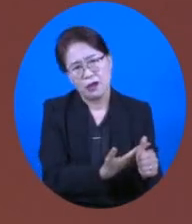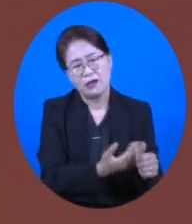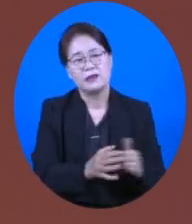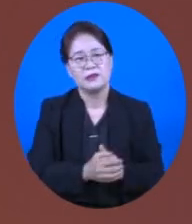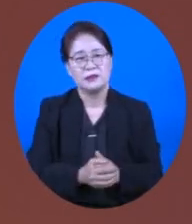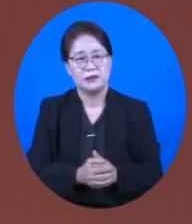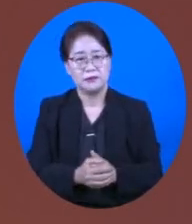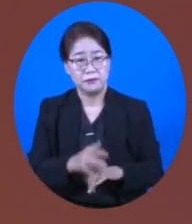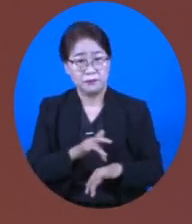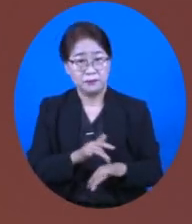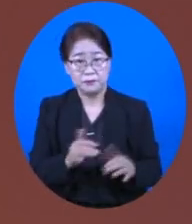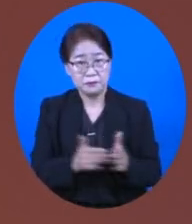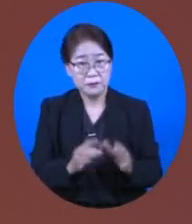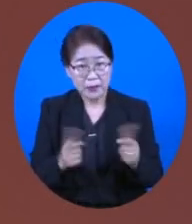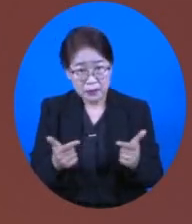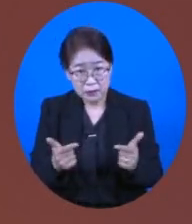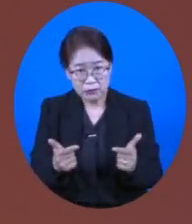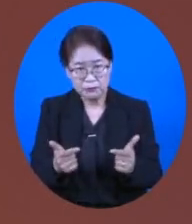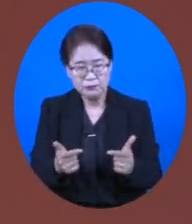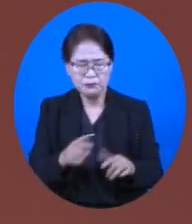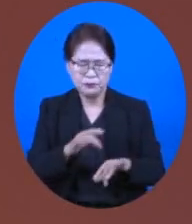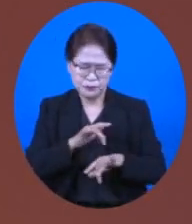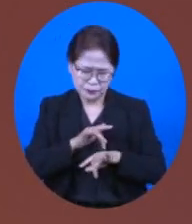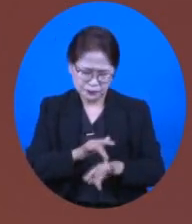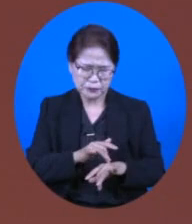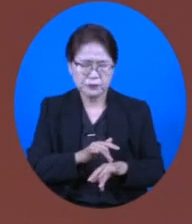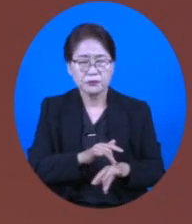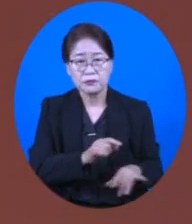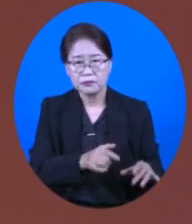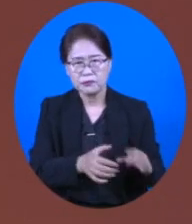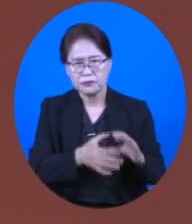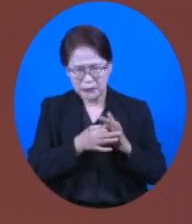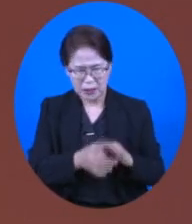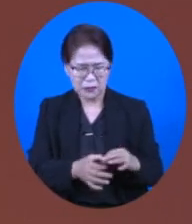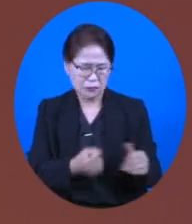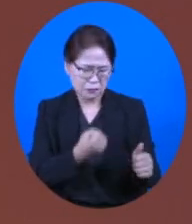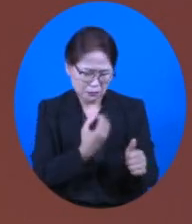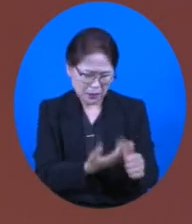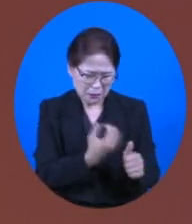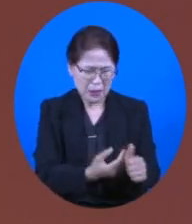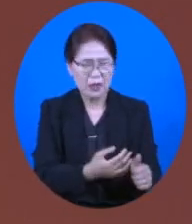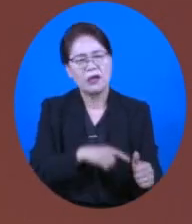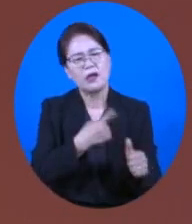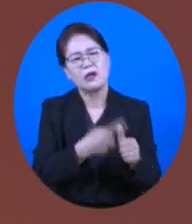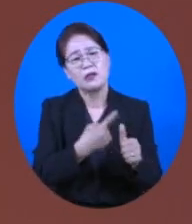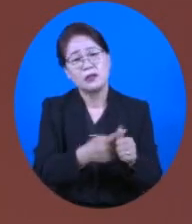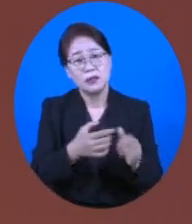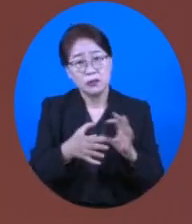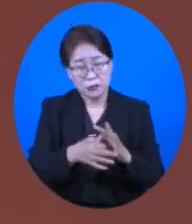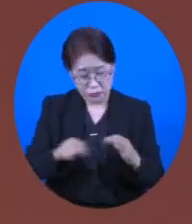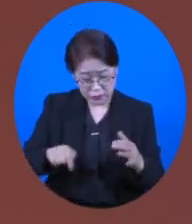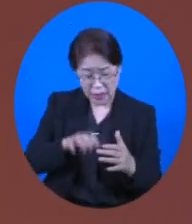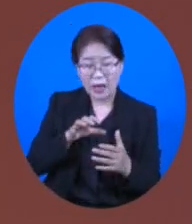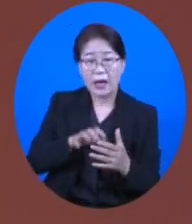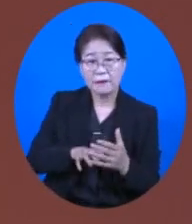사탄은 거기서 끝나는 것이 아니라 계속되는 참소를 통해서 우리 안에